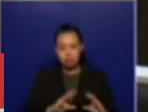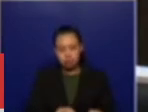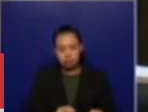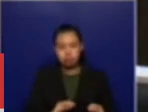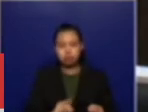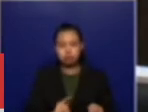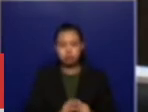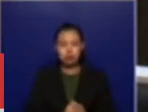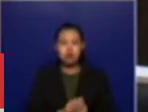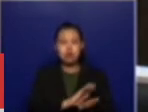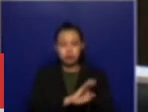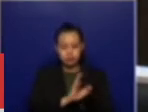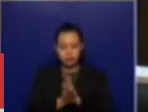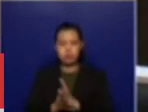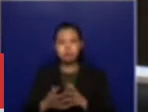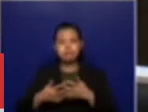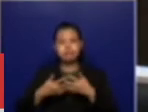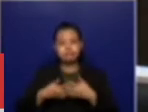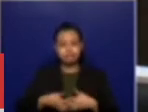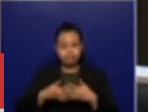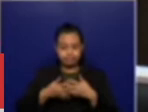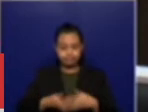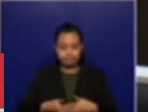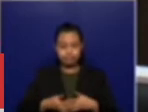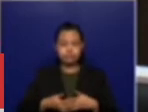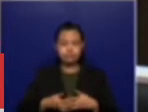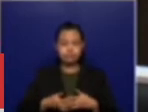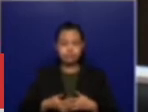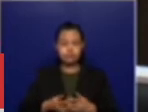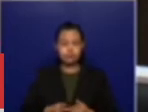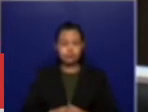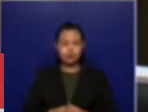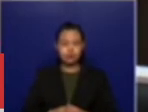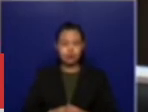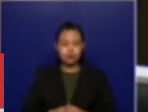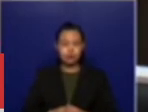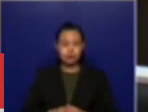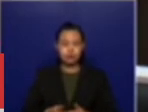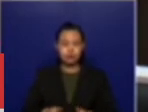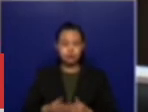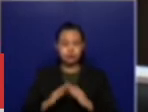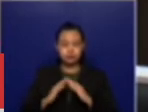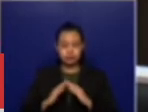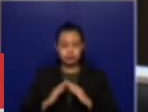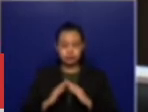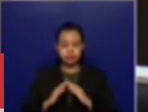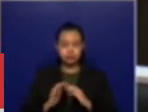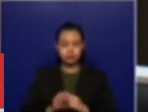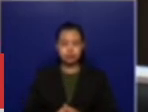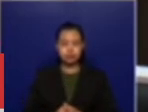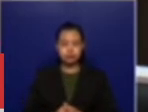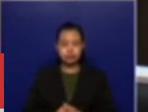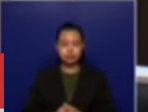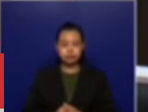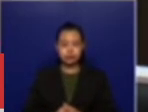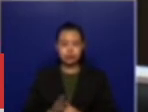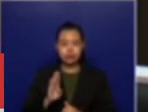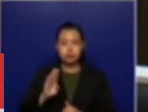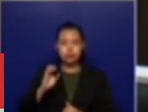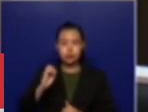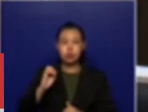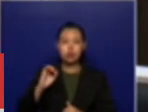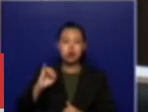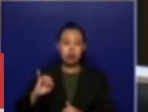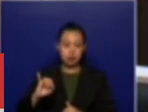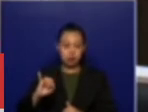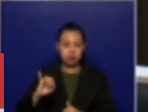อุตสาหกรรมเราก็มีการตั้งสำนักงานคณะกรรมการส่งเสริมการลงทุนหรือ BOI นะครับเ